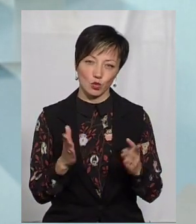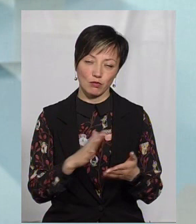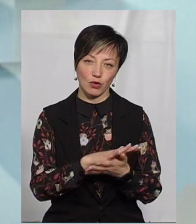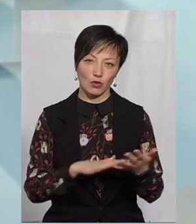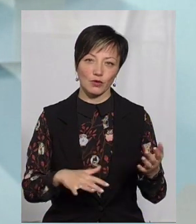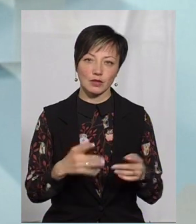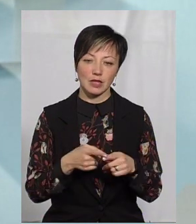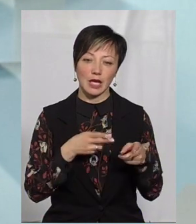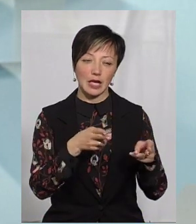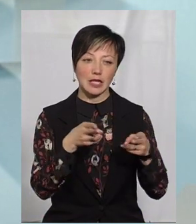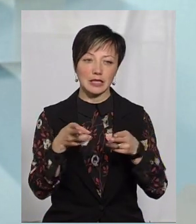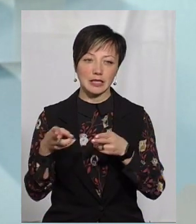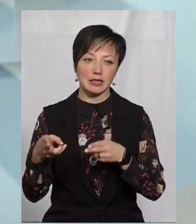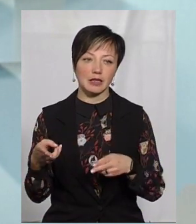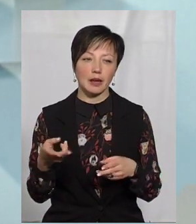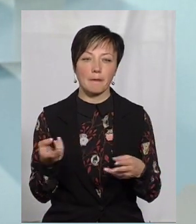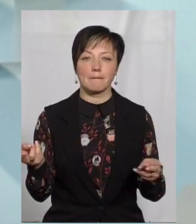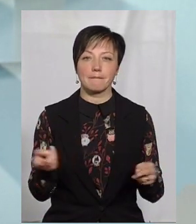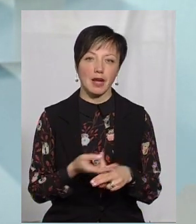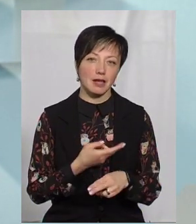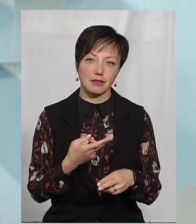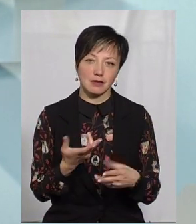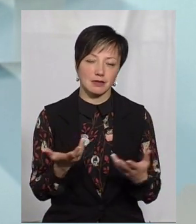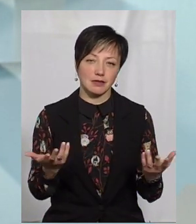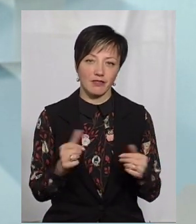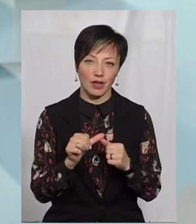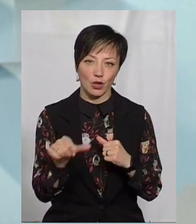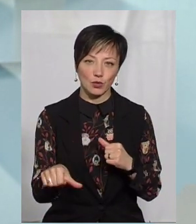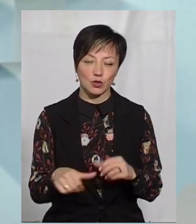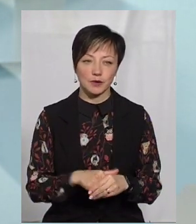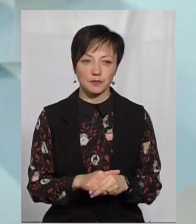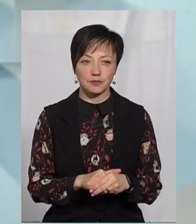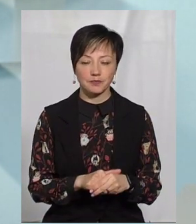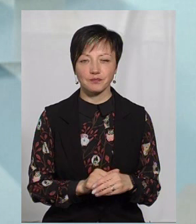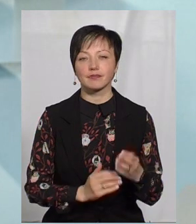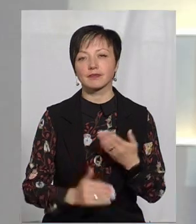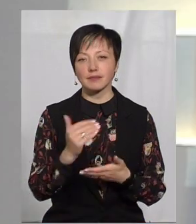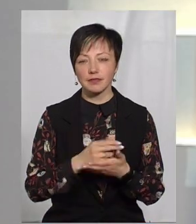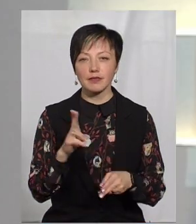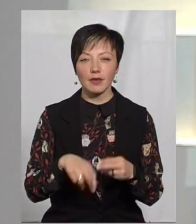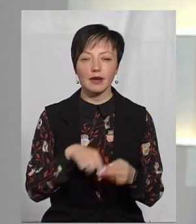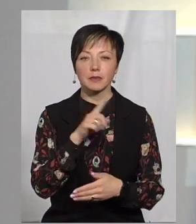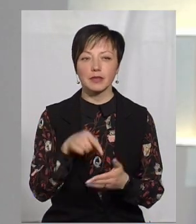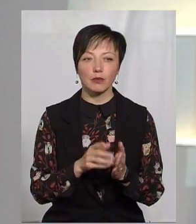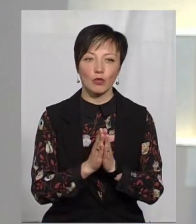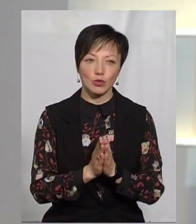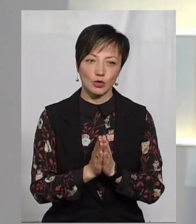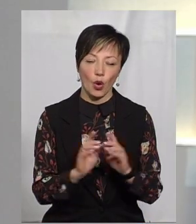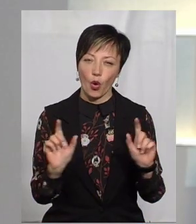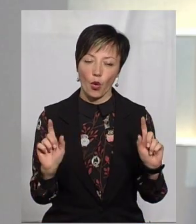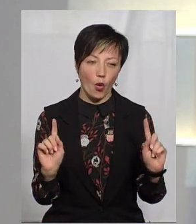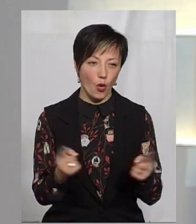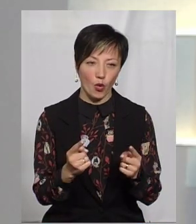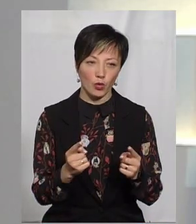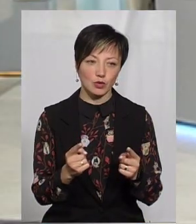теж продовжувати їздити без якихось там прерогатив та виключень. І на завершення питання попрошу так